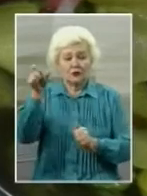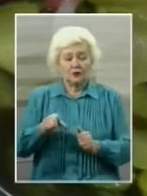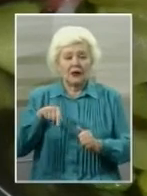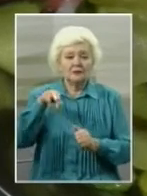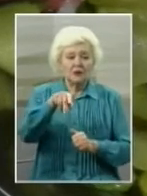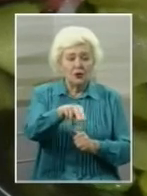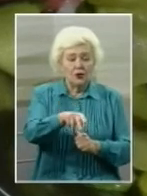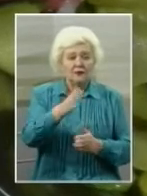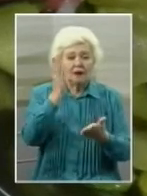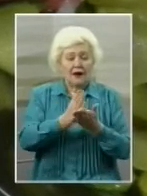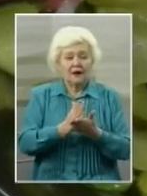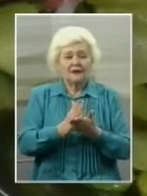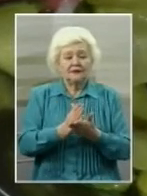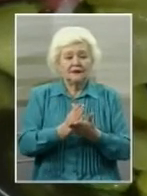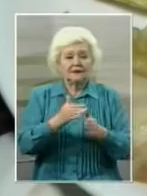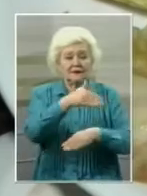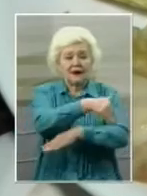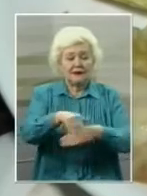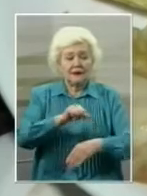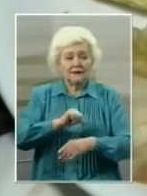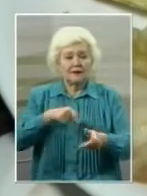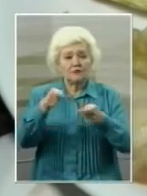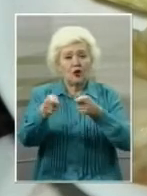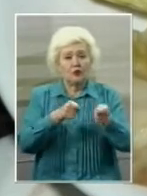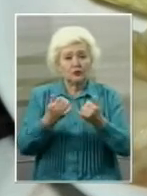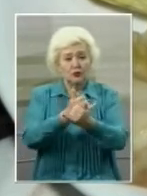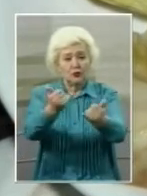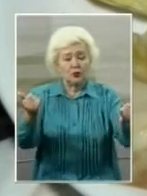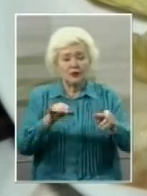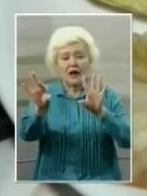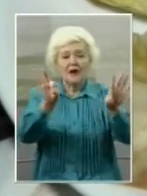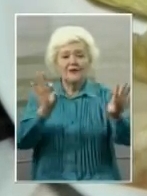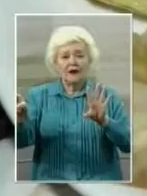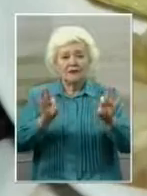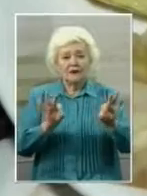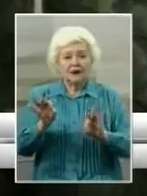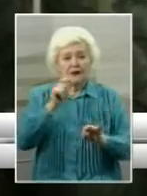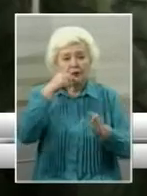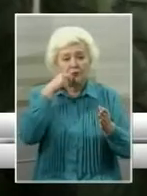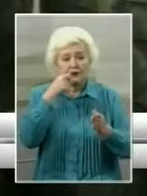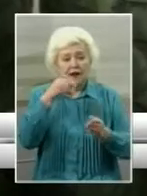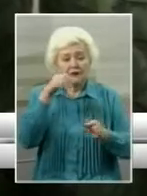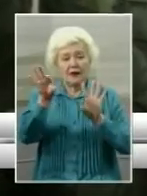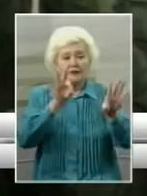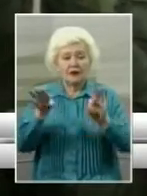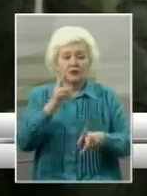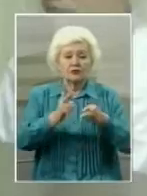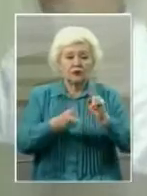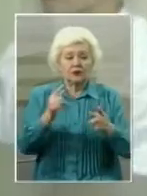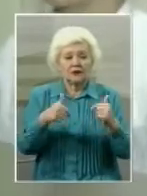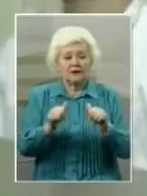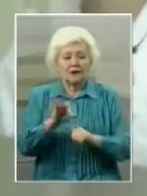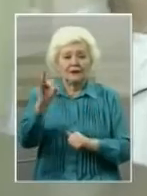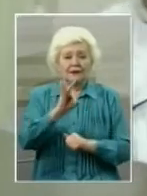підходить, у нас є лінія самообслуговування, кожен солдат, підходячи, вибирає собі страву на вибір. Кухар частини Ігор